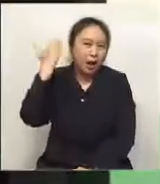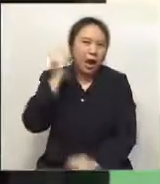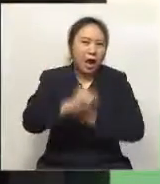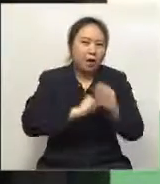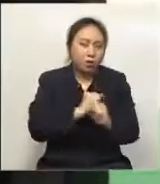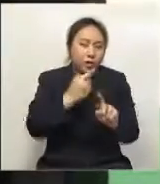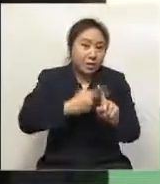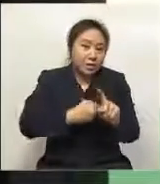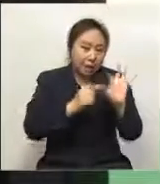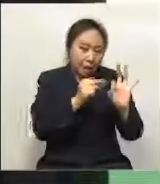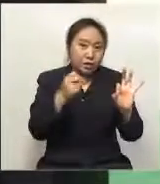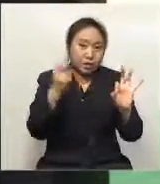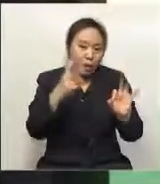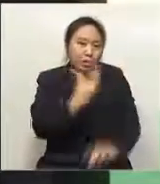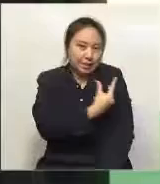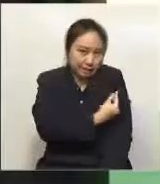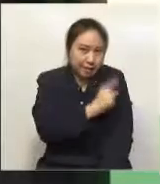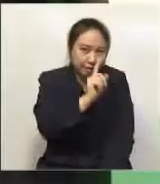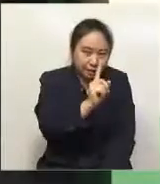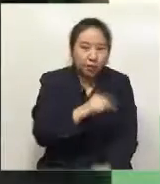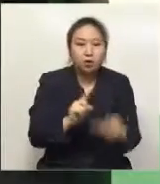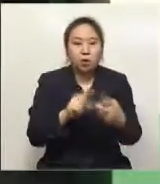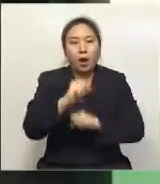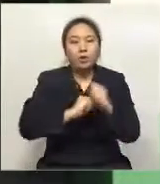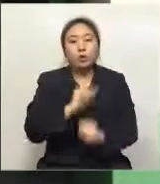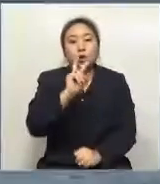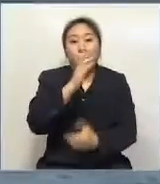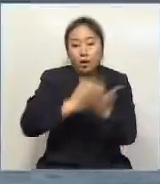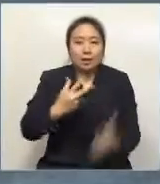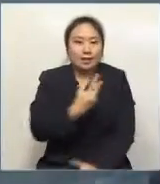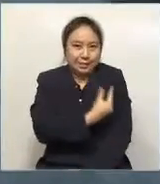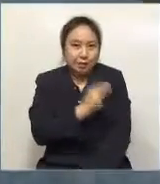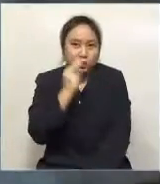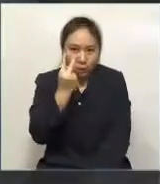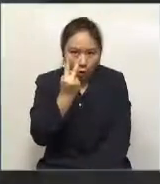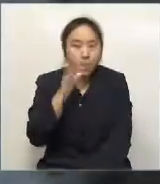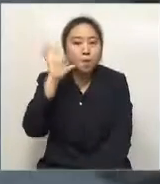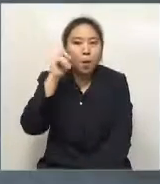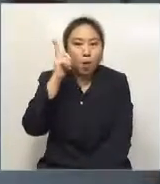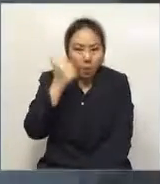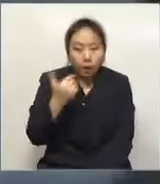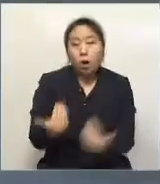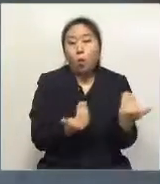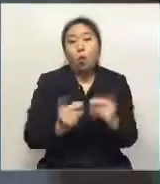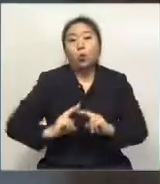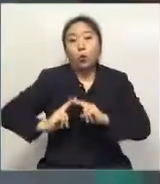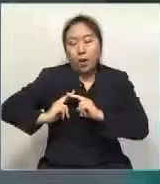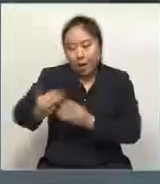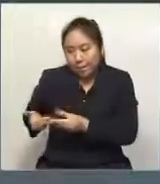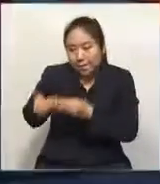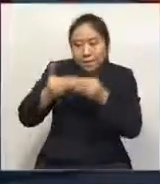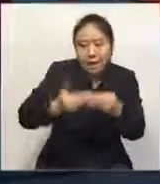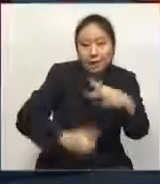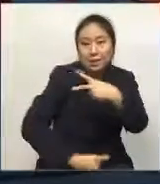ายุ 9-12 เดือนครั้งที่2คือเมื่อเด็กอายุ2ปีครึ่งเพราะฉะนั้นขอให้พ่อแม่ผู้ปกครองนำบุตรหลานไปรับวั